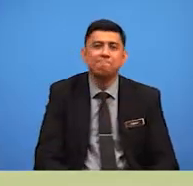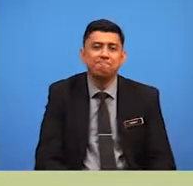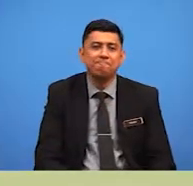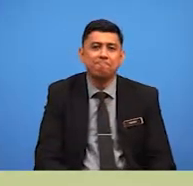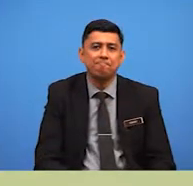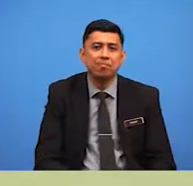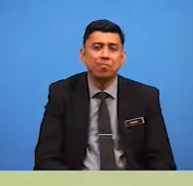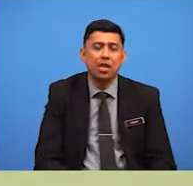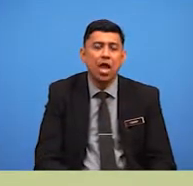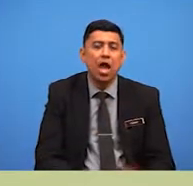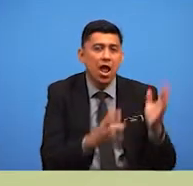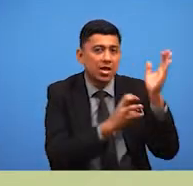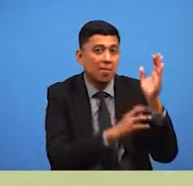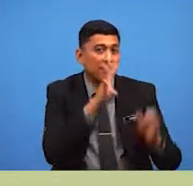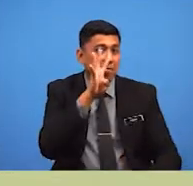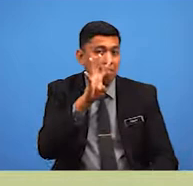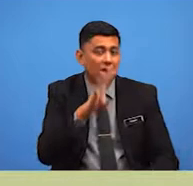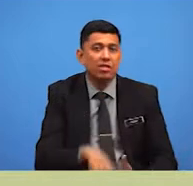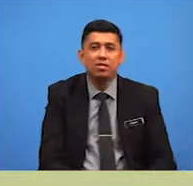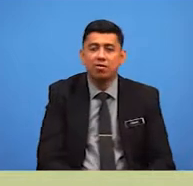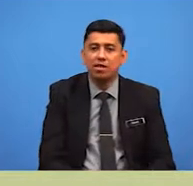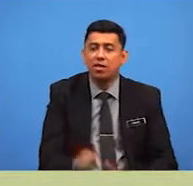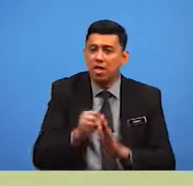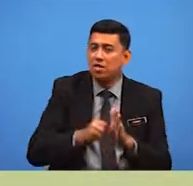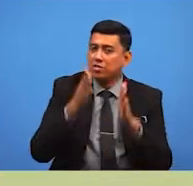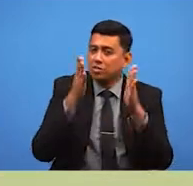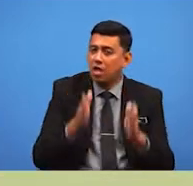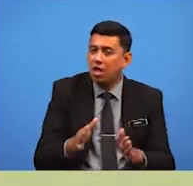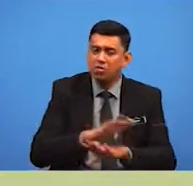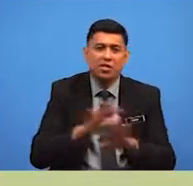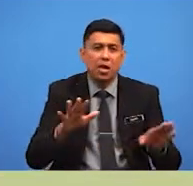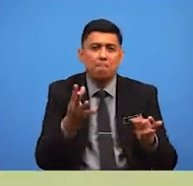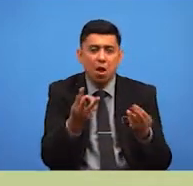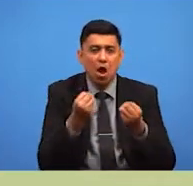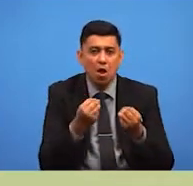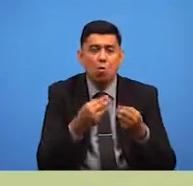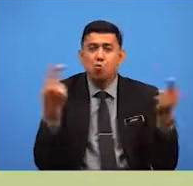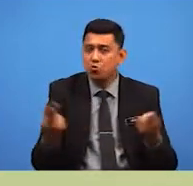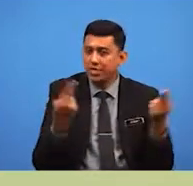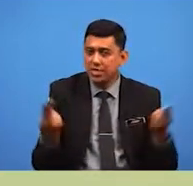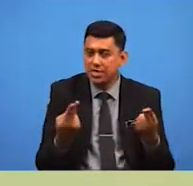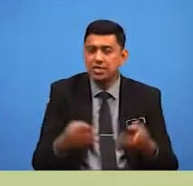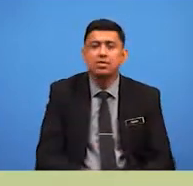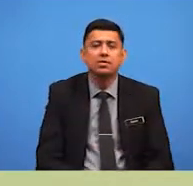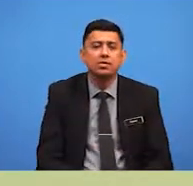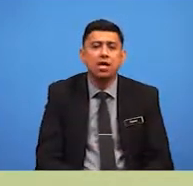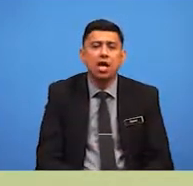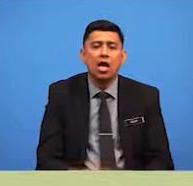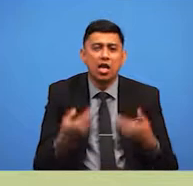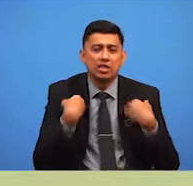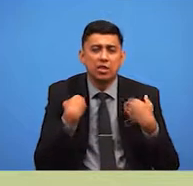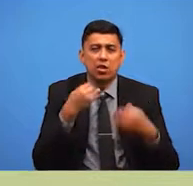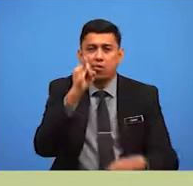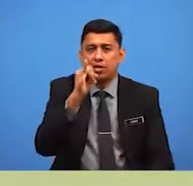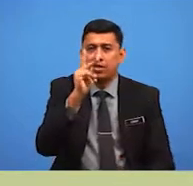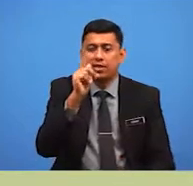Maksud rangkap yang keempat ialah seseorang yang tidak mahu berusaha atau berikhtiar